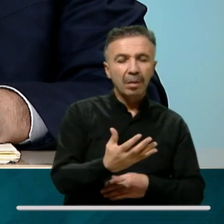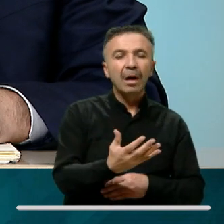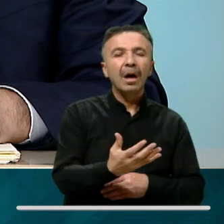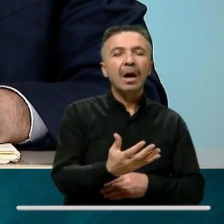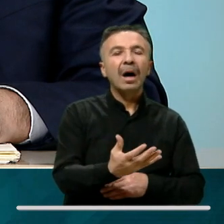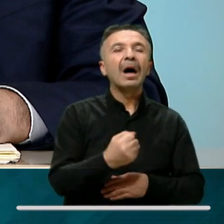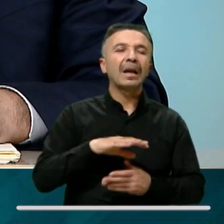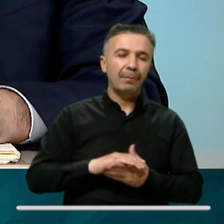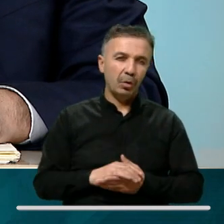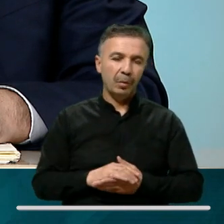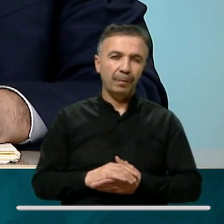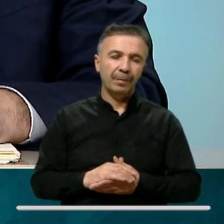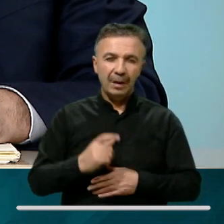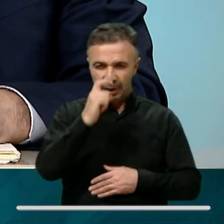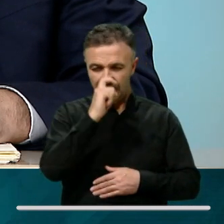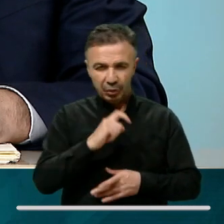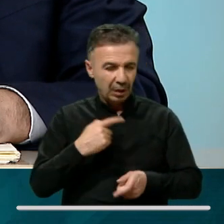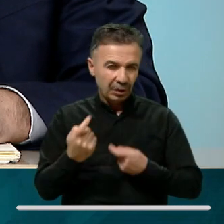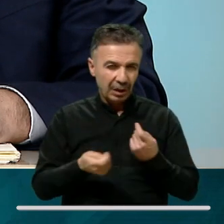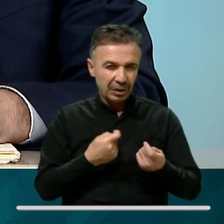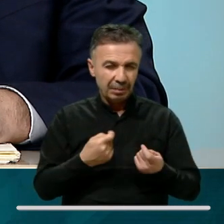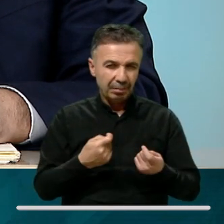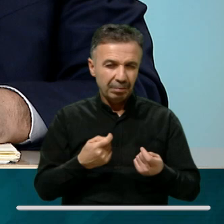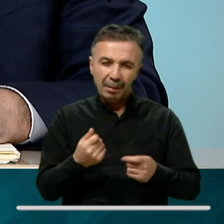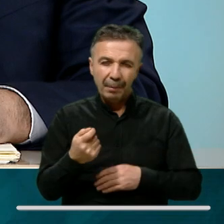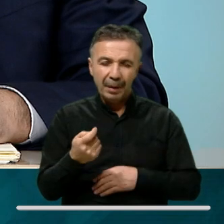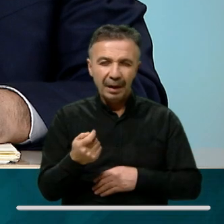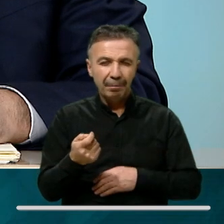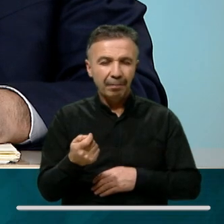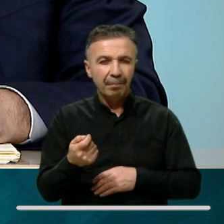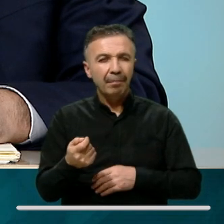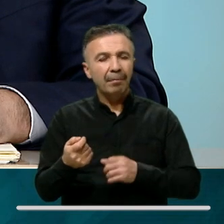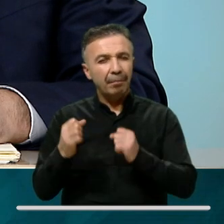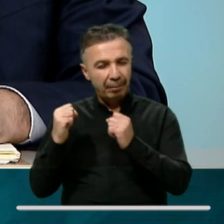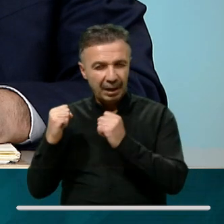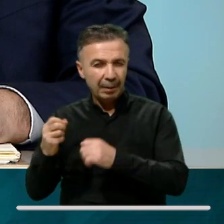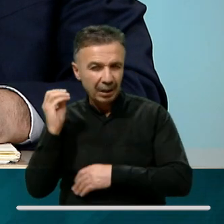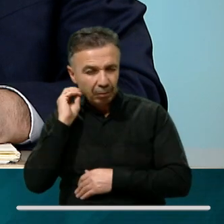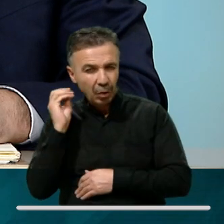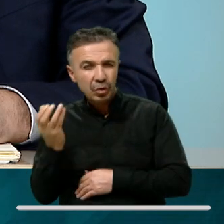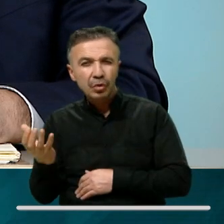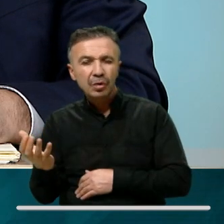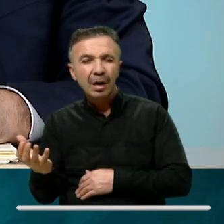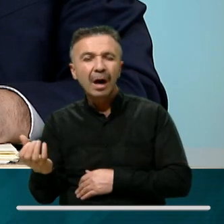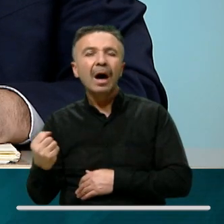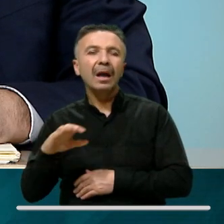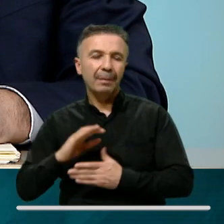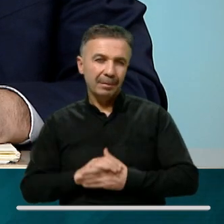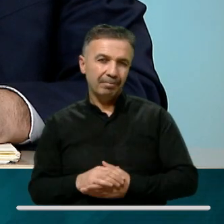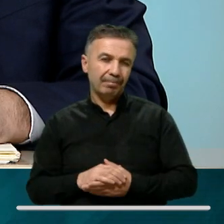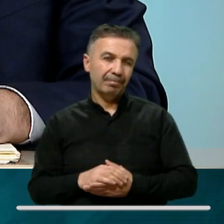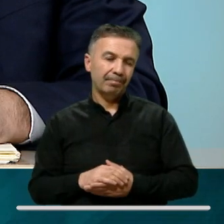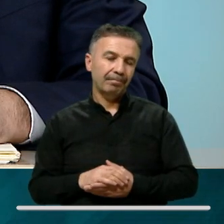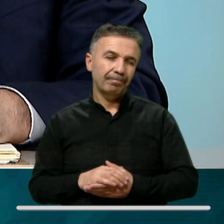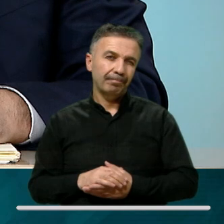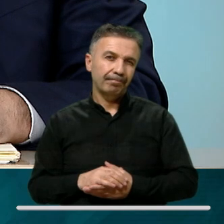Yani artık bu dünyada alma ihtimali sanki kalmamış gibi. Bir yanı kalmadı hocam. Bir yanı daha var. İstiyorum vermiyorlar.